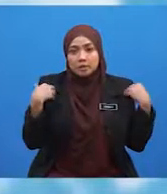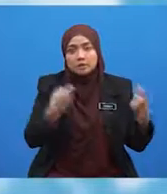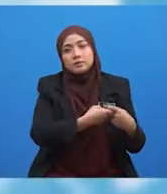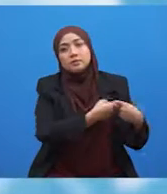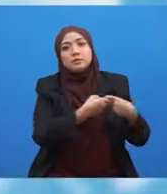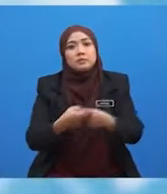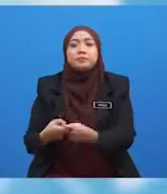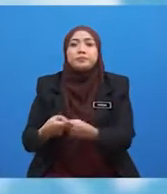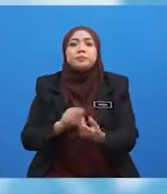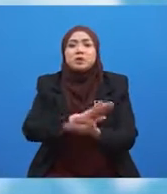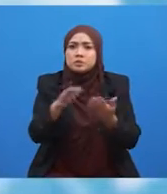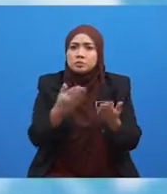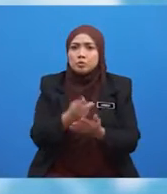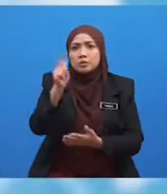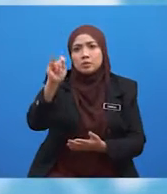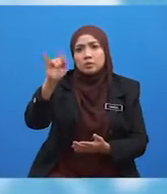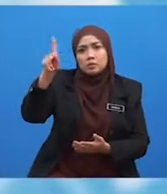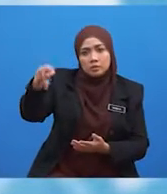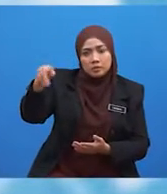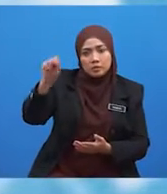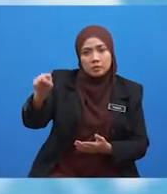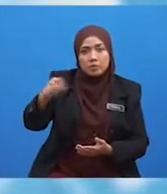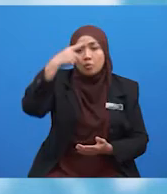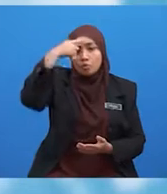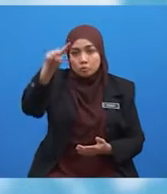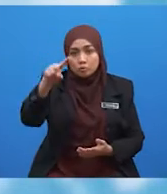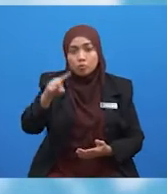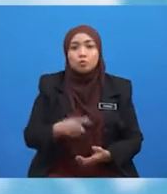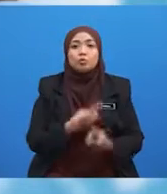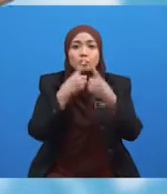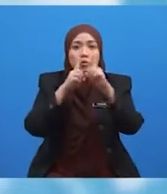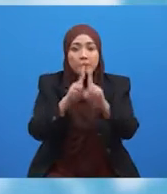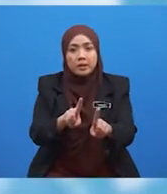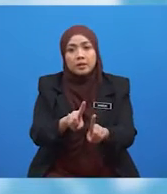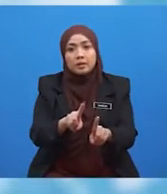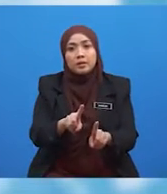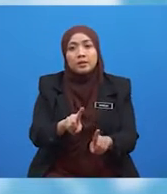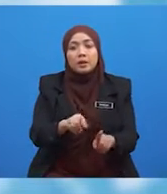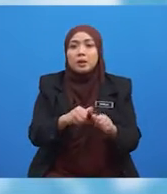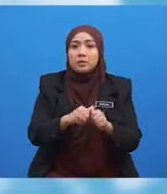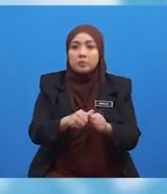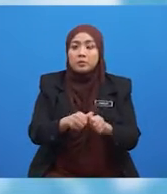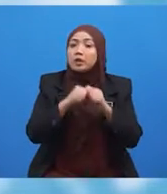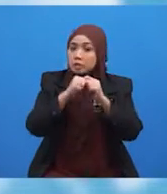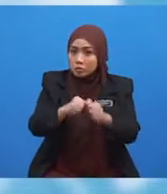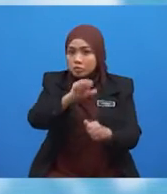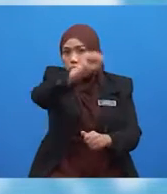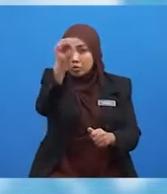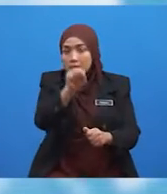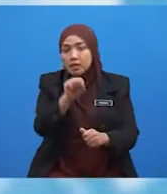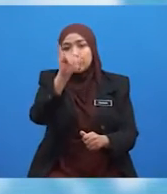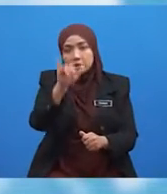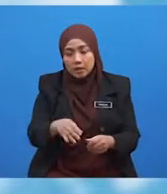ke semut itik yang chegou berikan ini untuk memastikan jawaban yang diberikan mematuhi kehendak skima